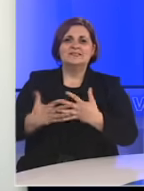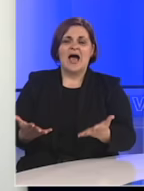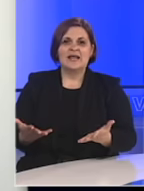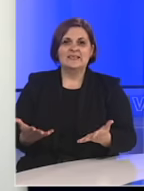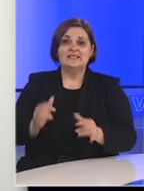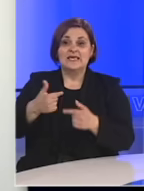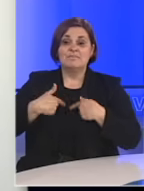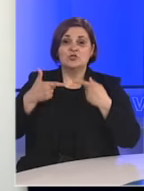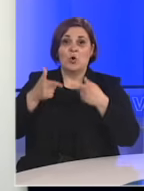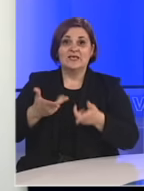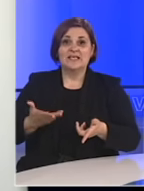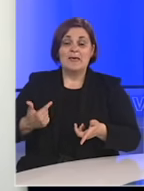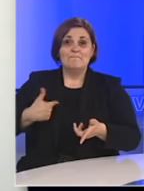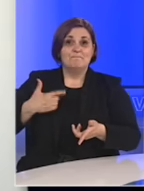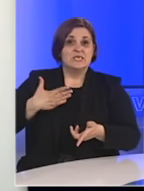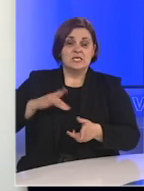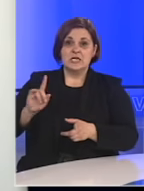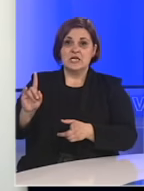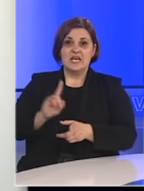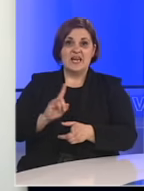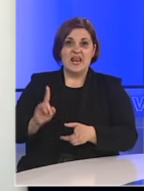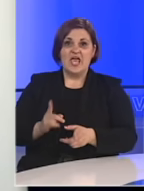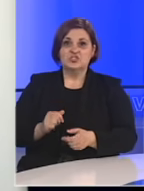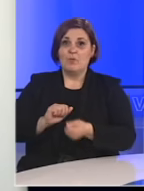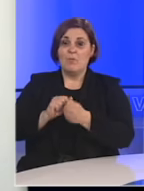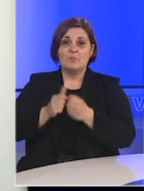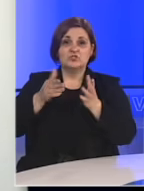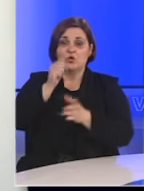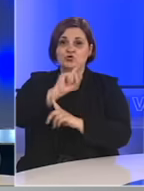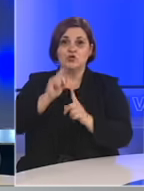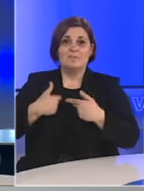jesmo. Ne želimo, naravno, da se borimo za ono što nismo.